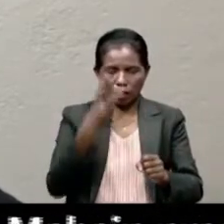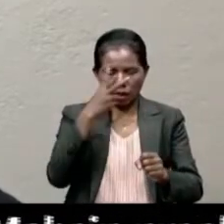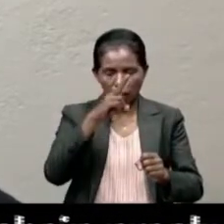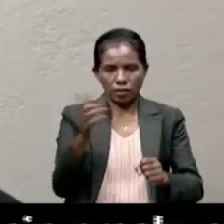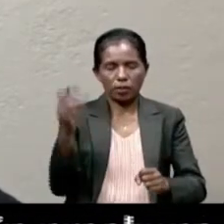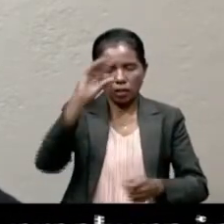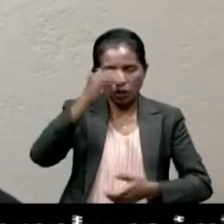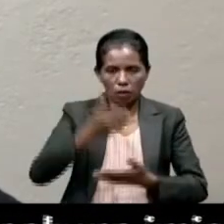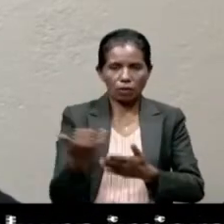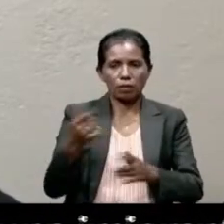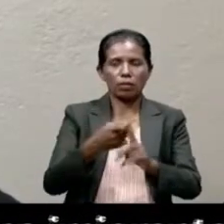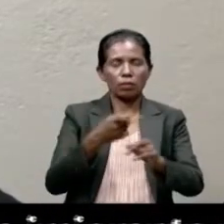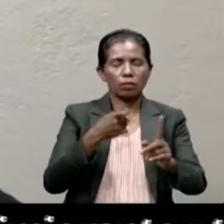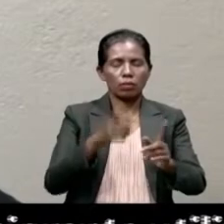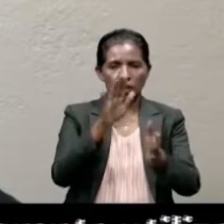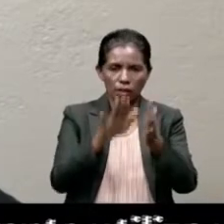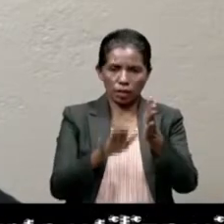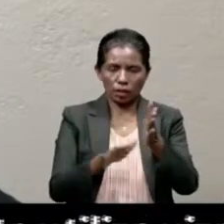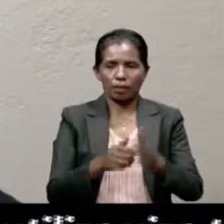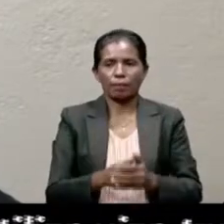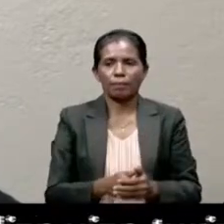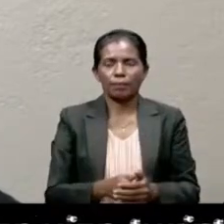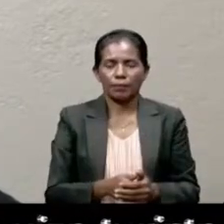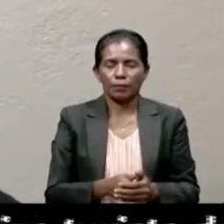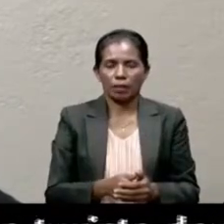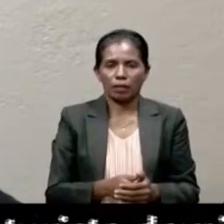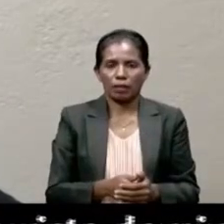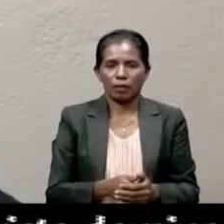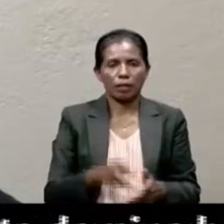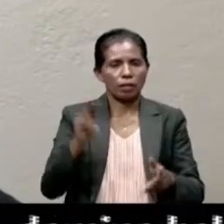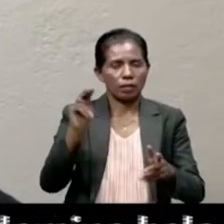uan sira hahu ke zuma kiki Então, ninia